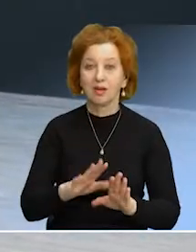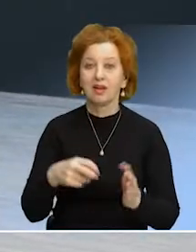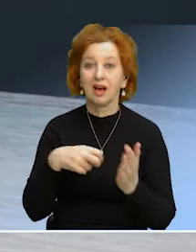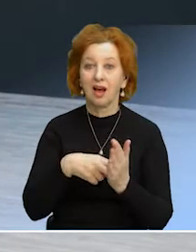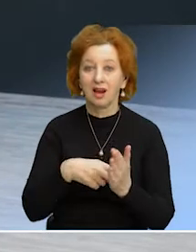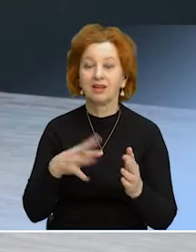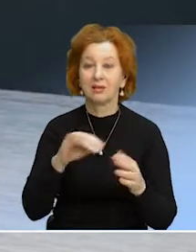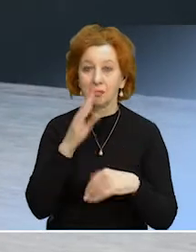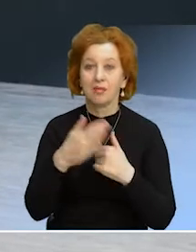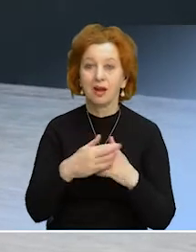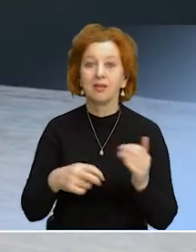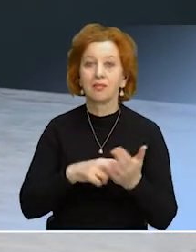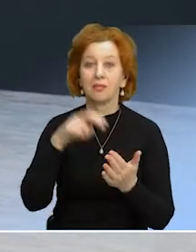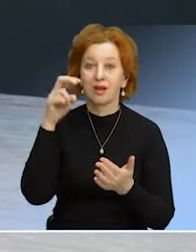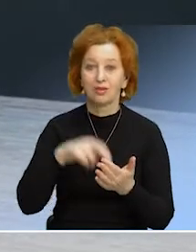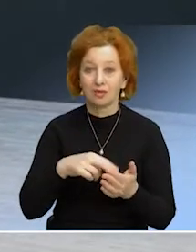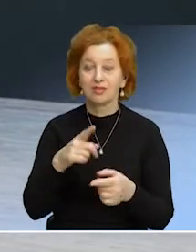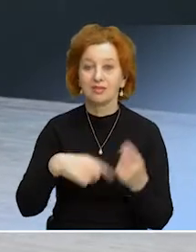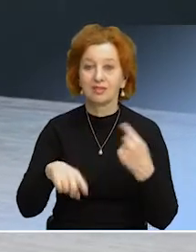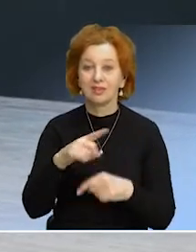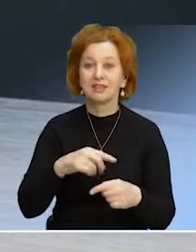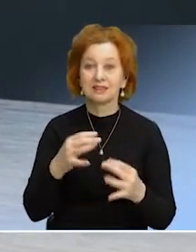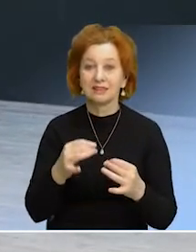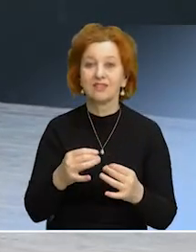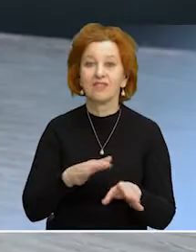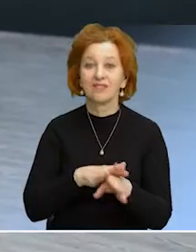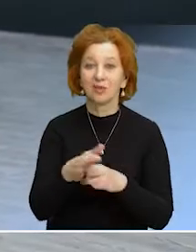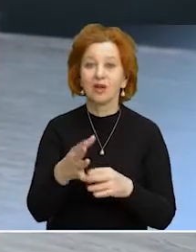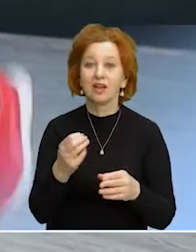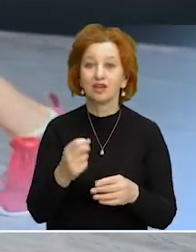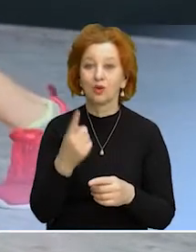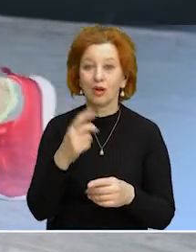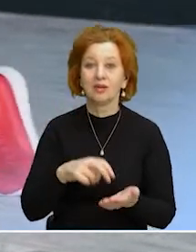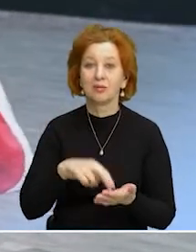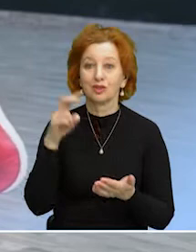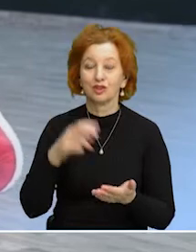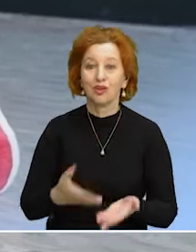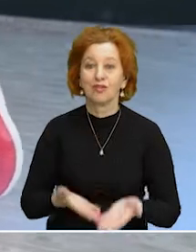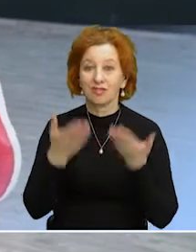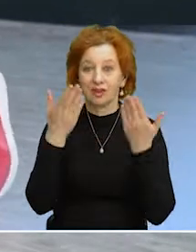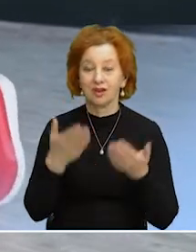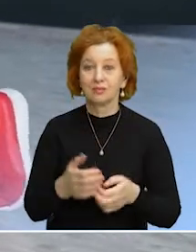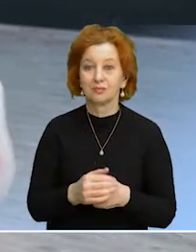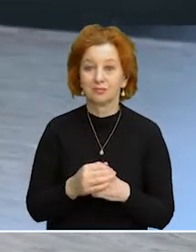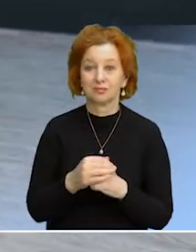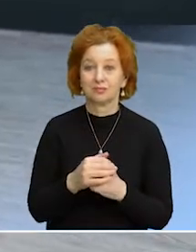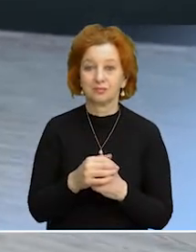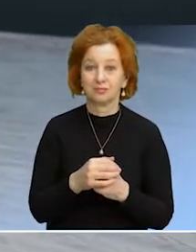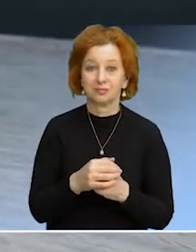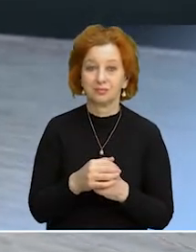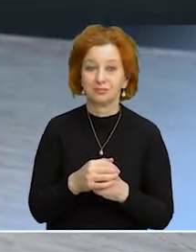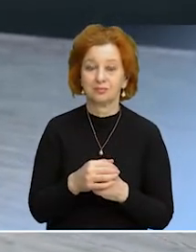Опирайтесь на колени перед подъемом. Прыжком перенесите стопы к ладоням и выполните еще один прыжок вверх.